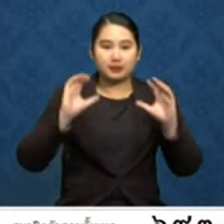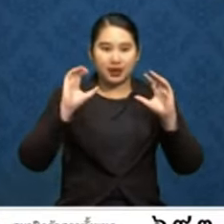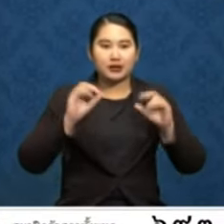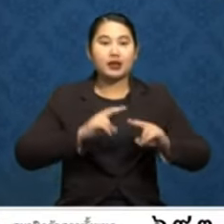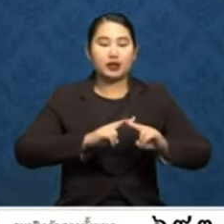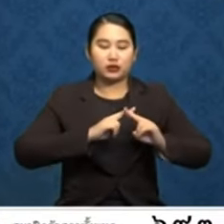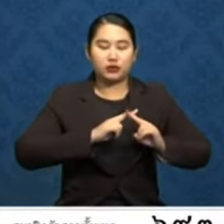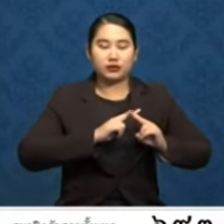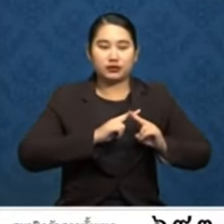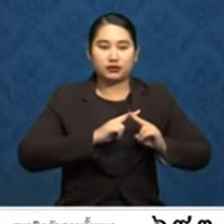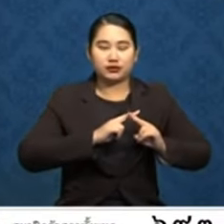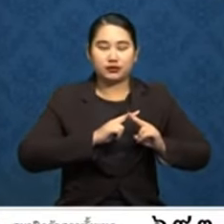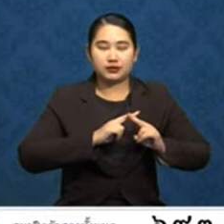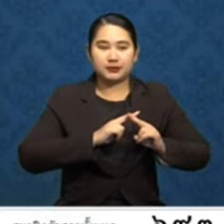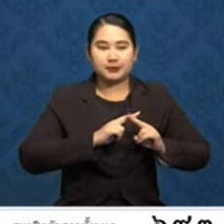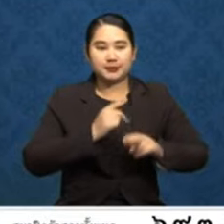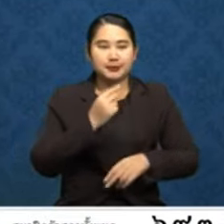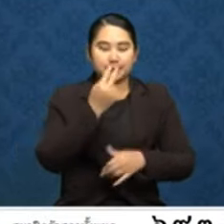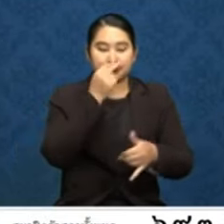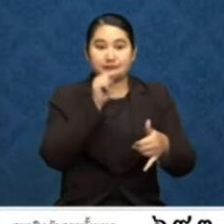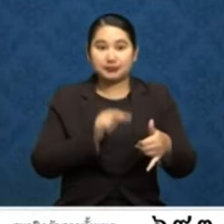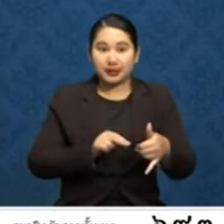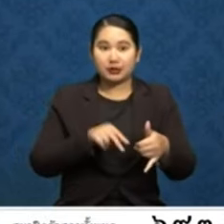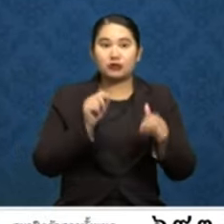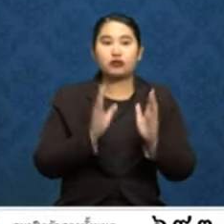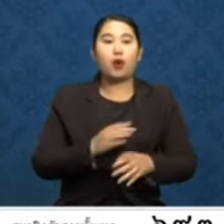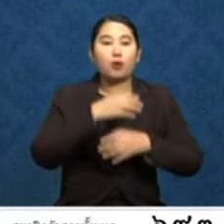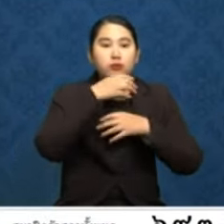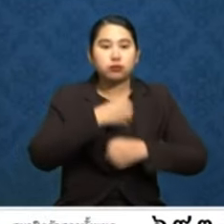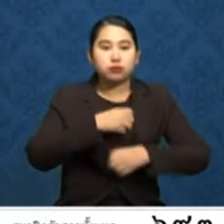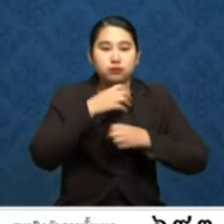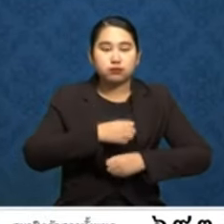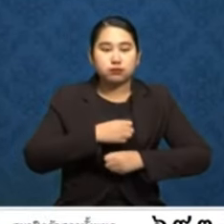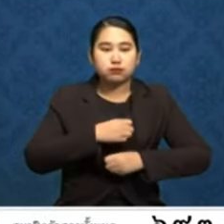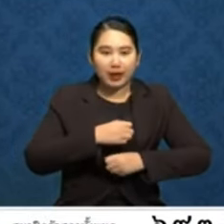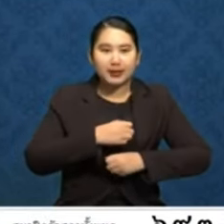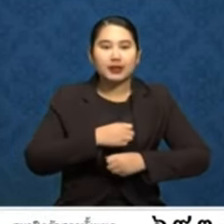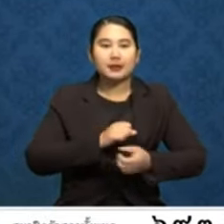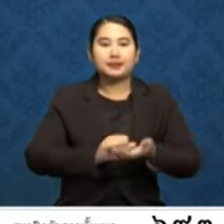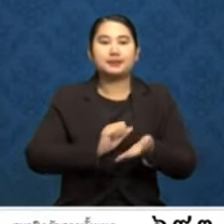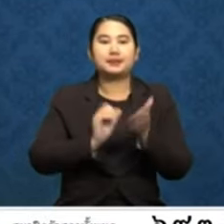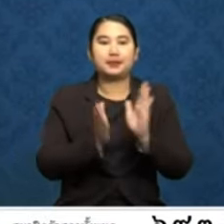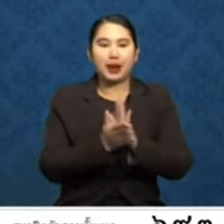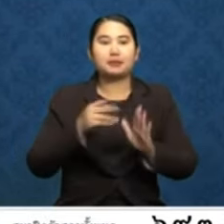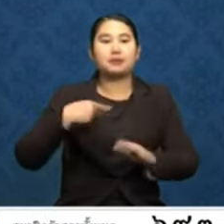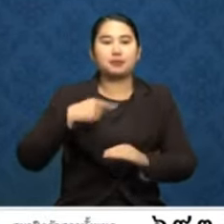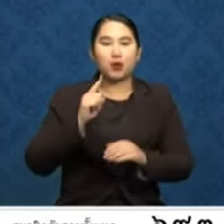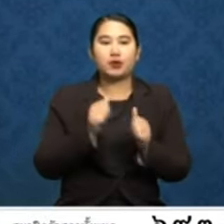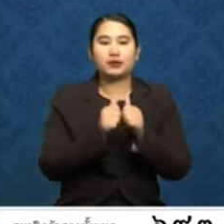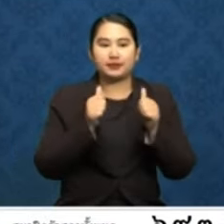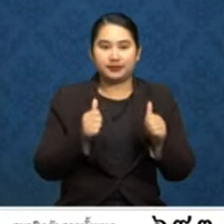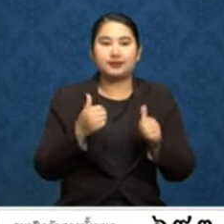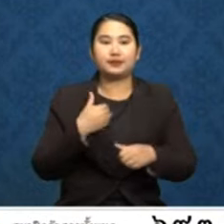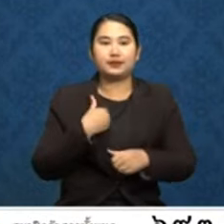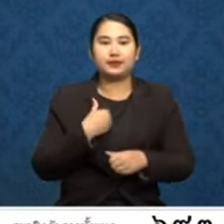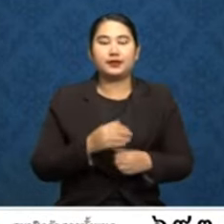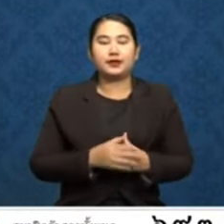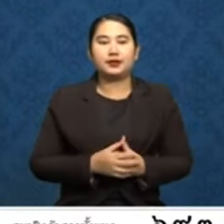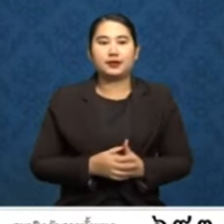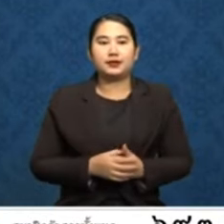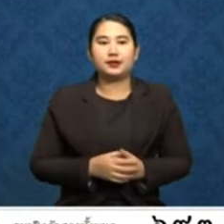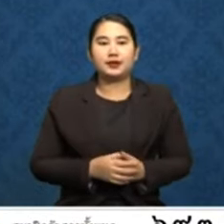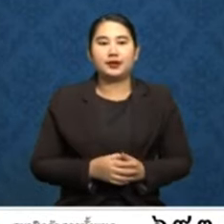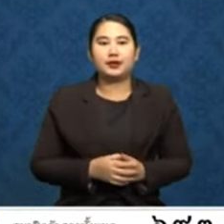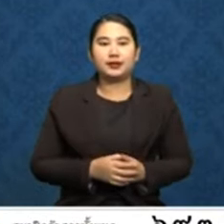าคเอกชนดึงศักยภาพของผู้สูงอายุมาใช้ให้เกิดประโยชน์สูงสุด